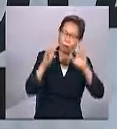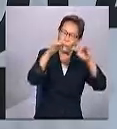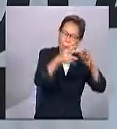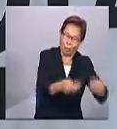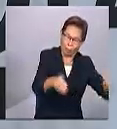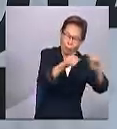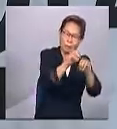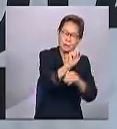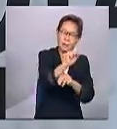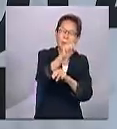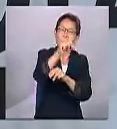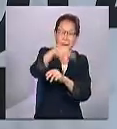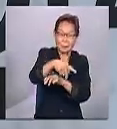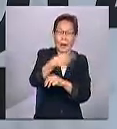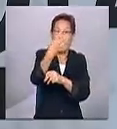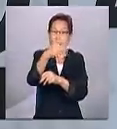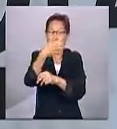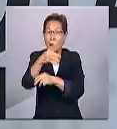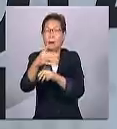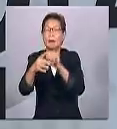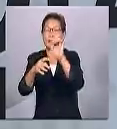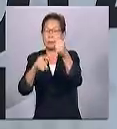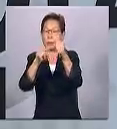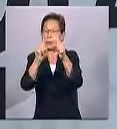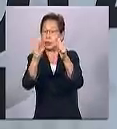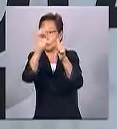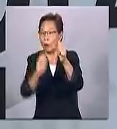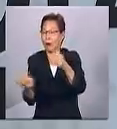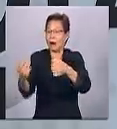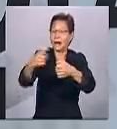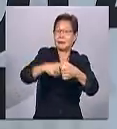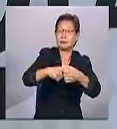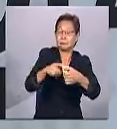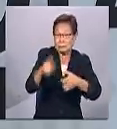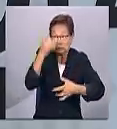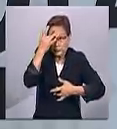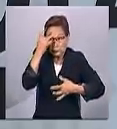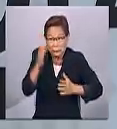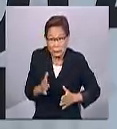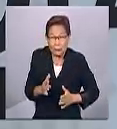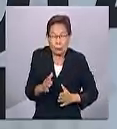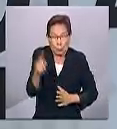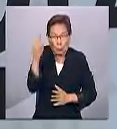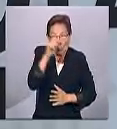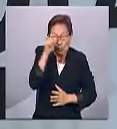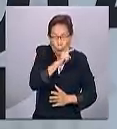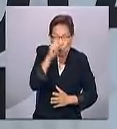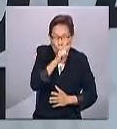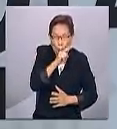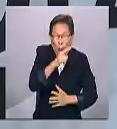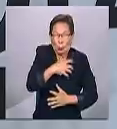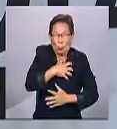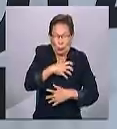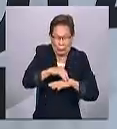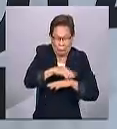Petaling. 14 kes iaitu 10.1% berkaitan dengan pesakit severe acute respiratory